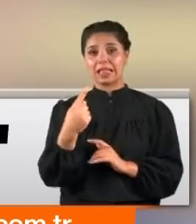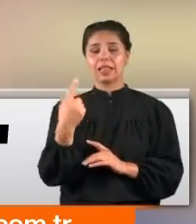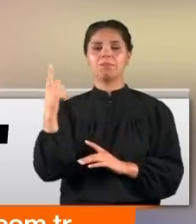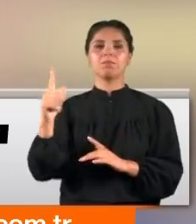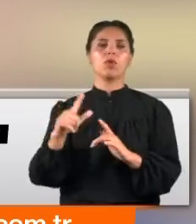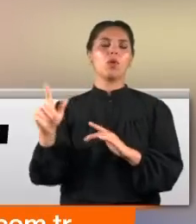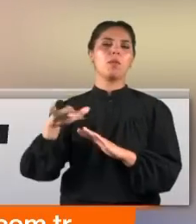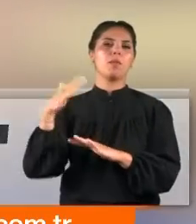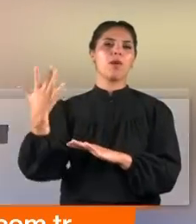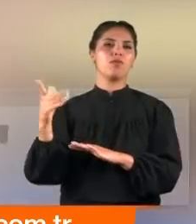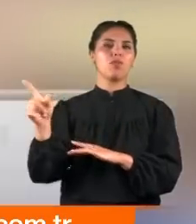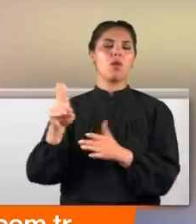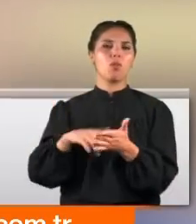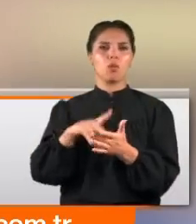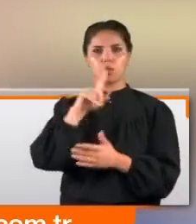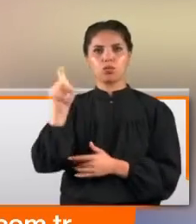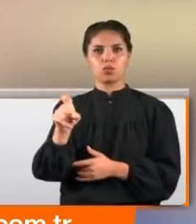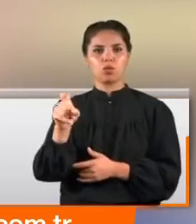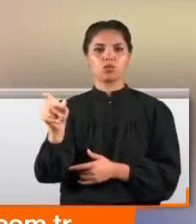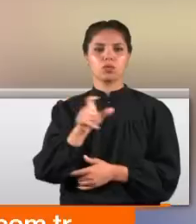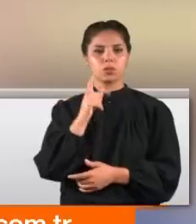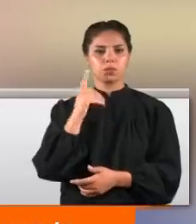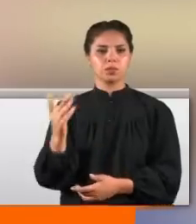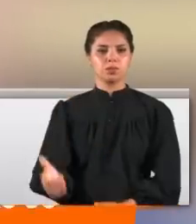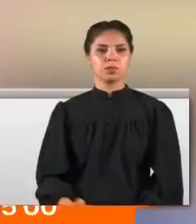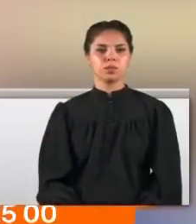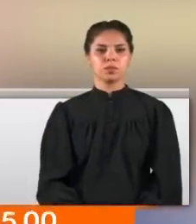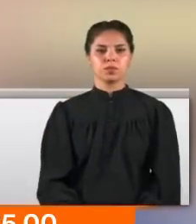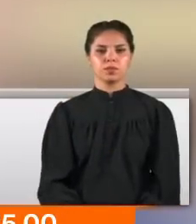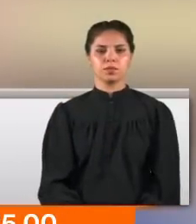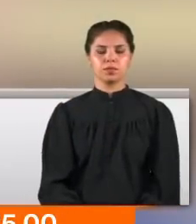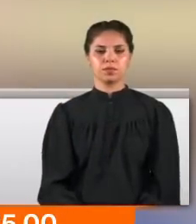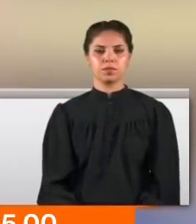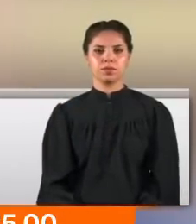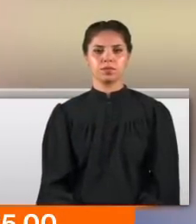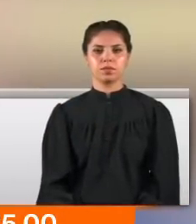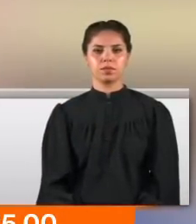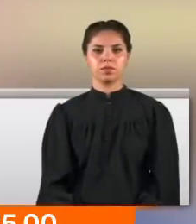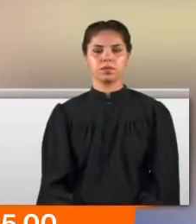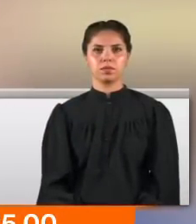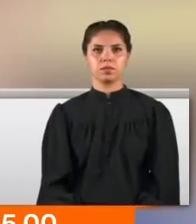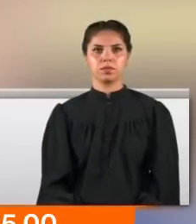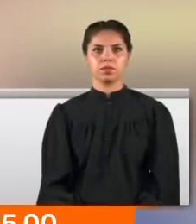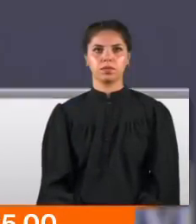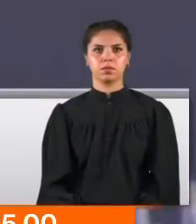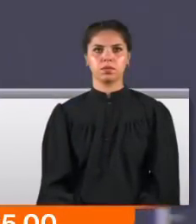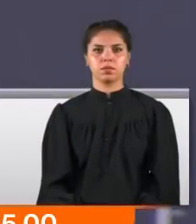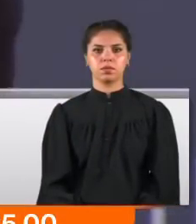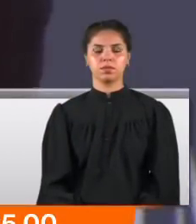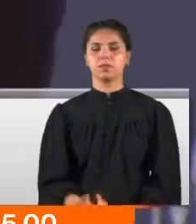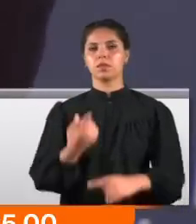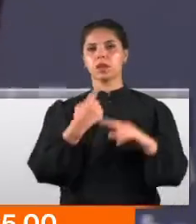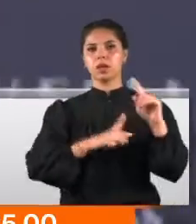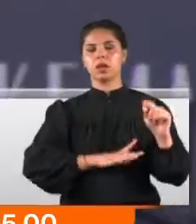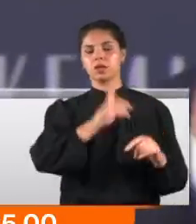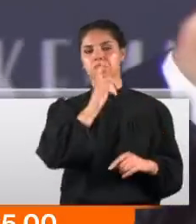toplantıda Kemal Bey'in partiyi daha sola kaydırmak istediği düşüncesini ifade ettiğine tanığım.